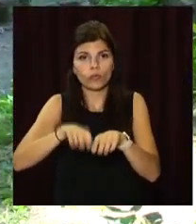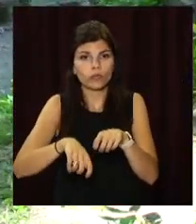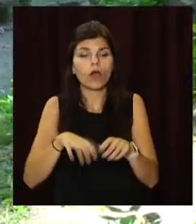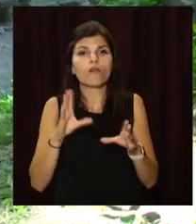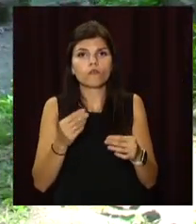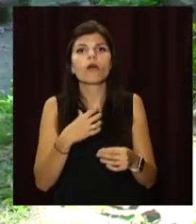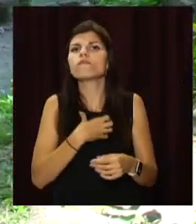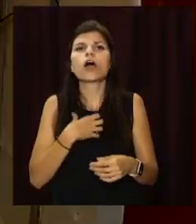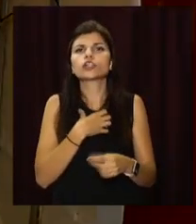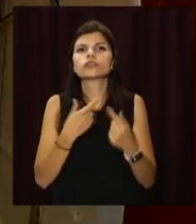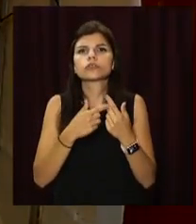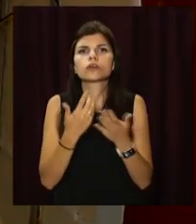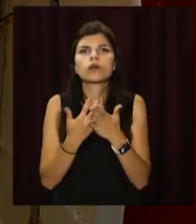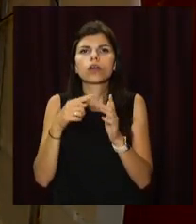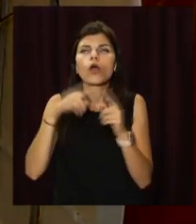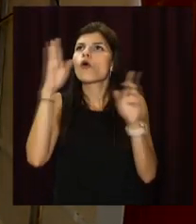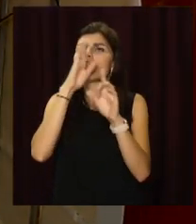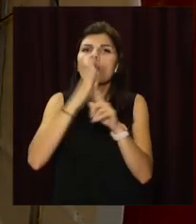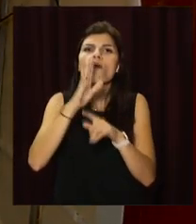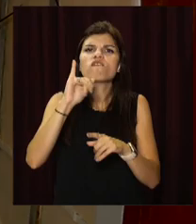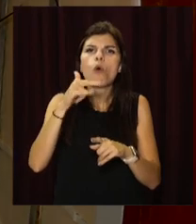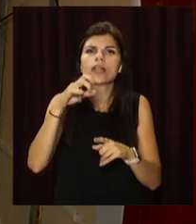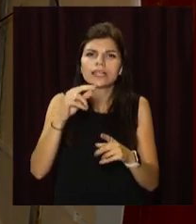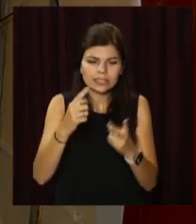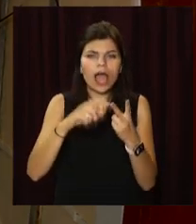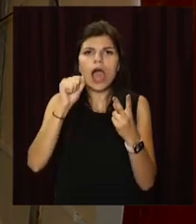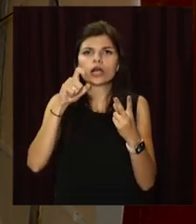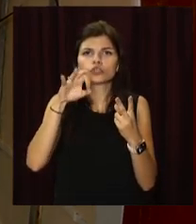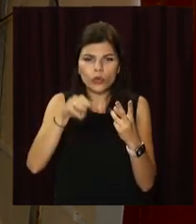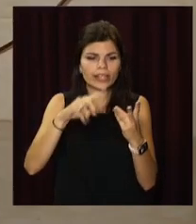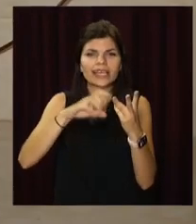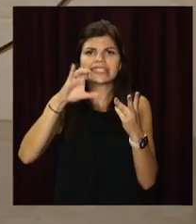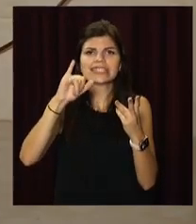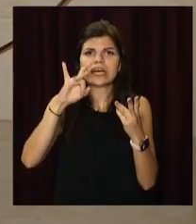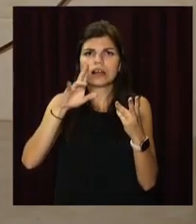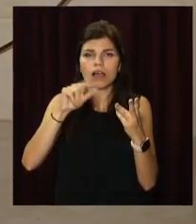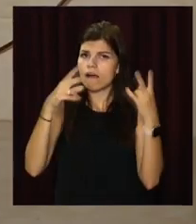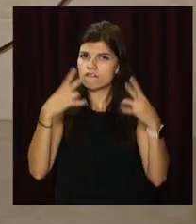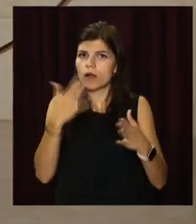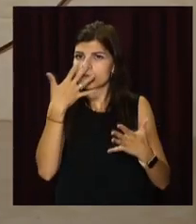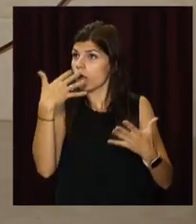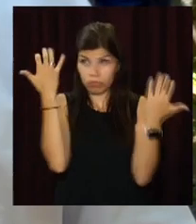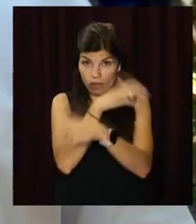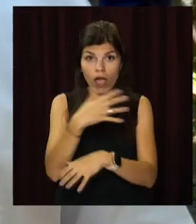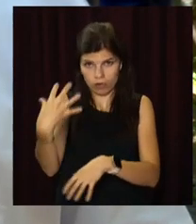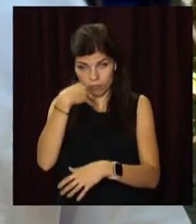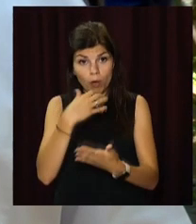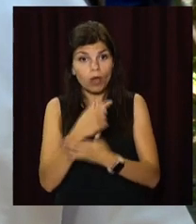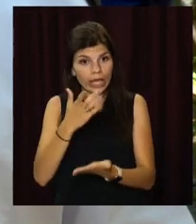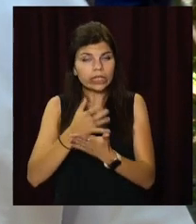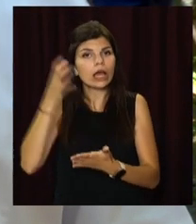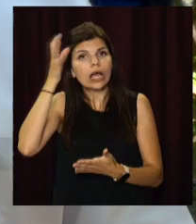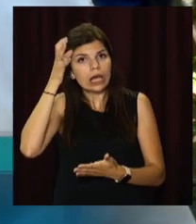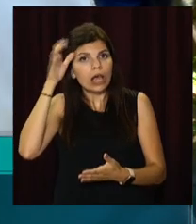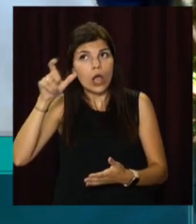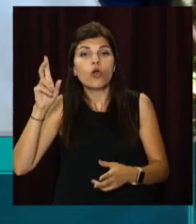Кам'янського. Насамперед контролюватимуть основні показники забруднення – вміст у повітрі вуглецю, діоксиду азоту та сірки. У нас є консультанти